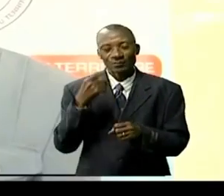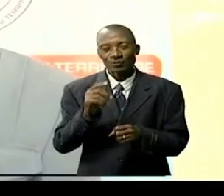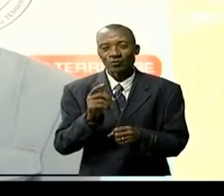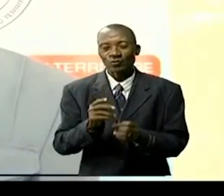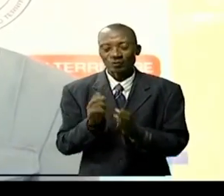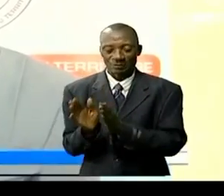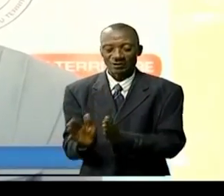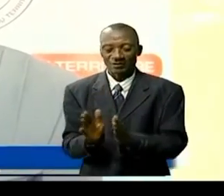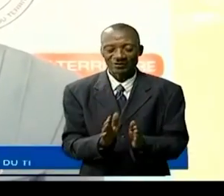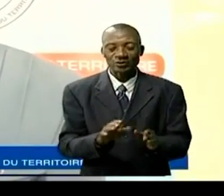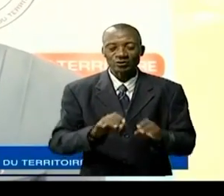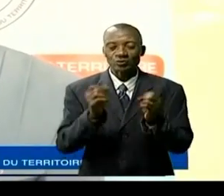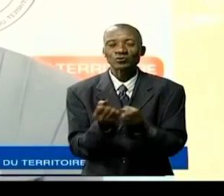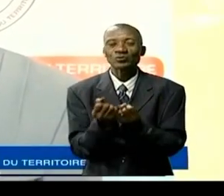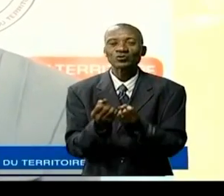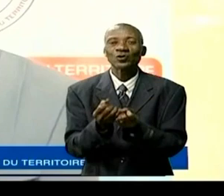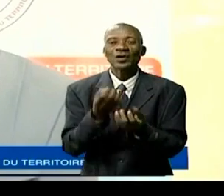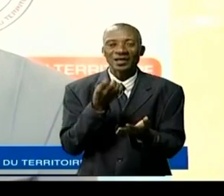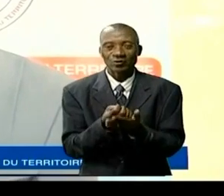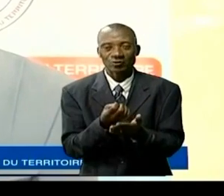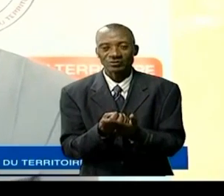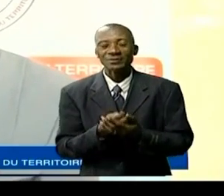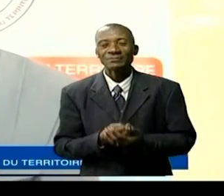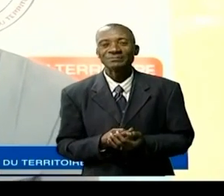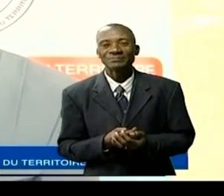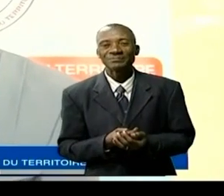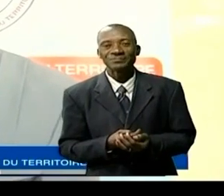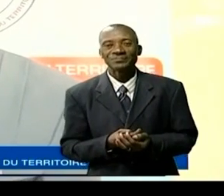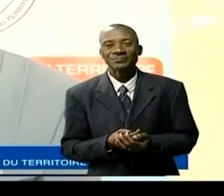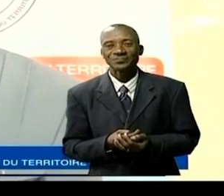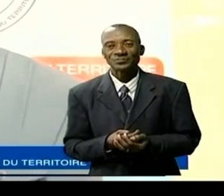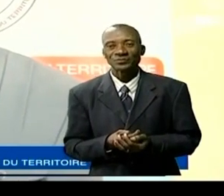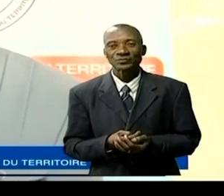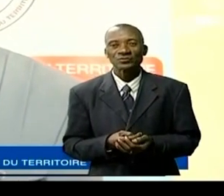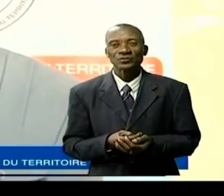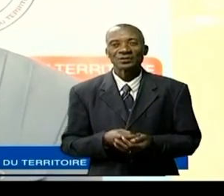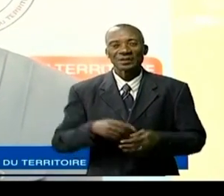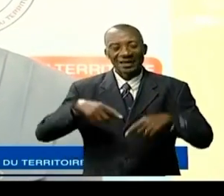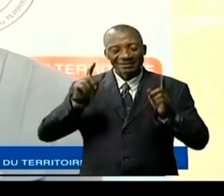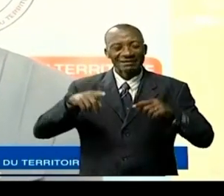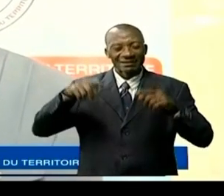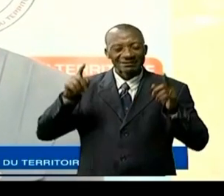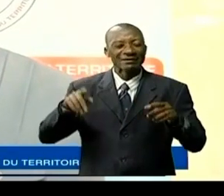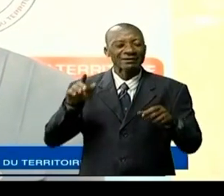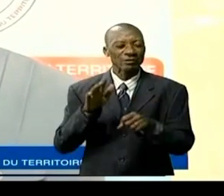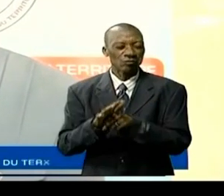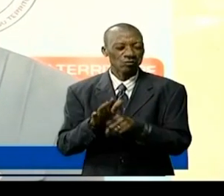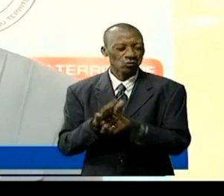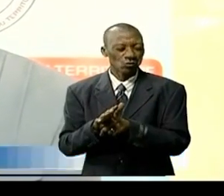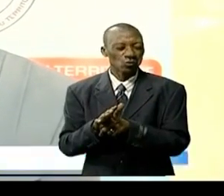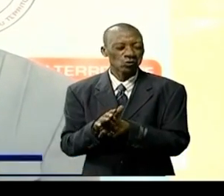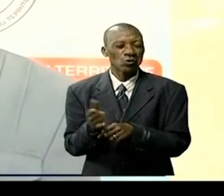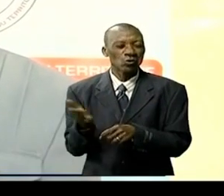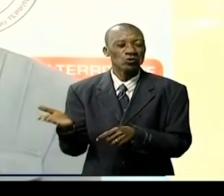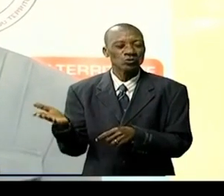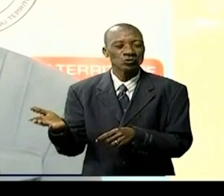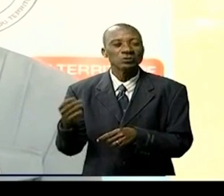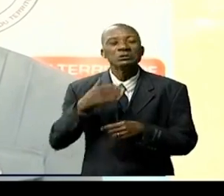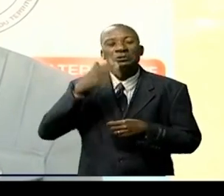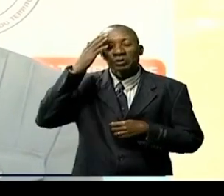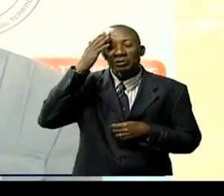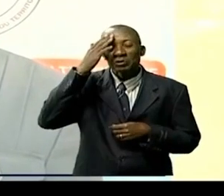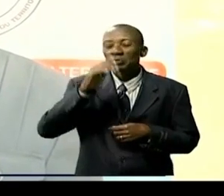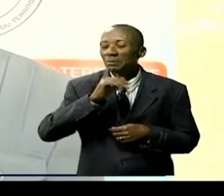le volet aménagement des territoires est resté pendant plusieurs années sans pourtant être connu du